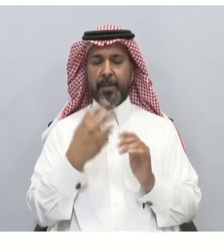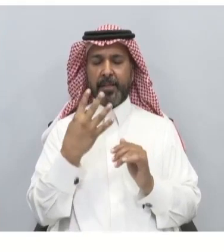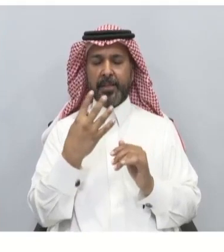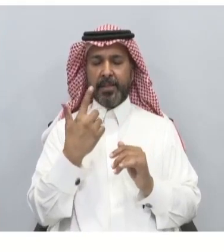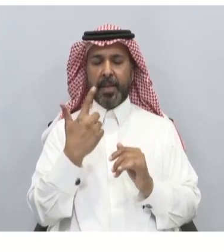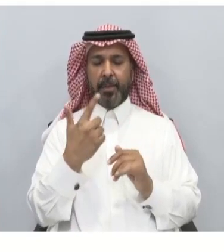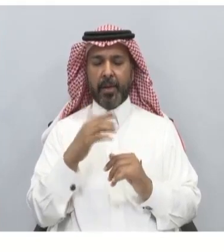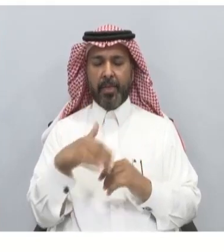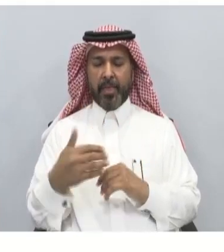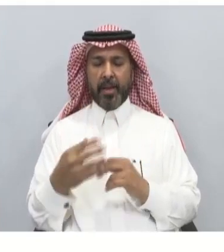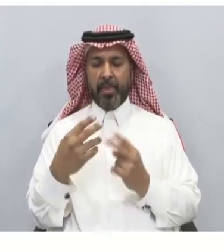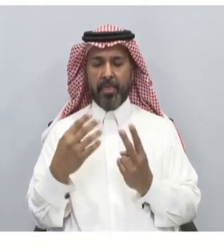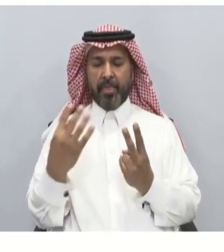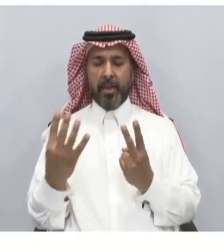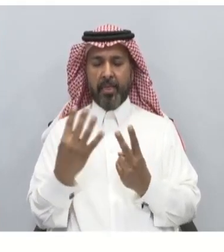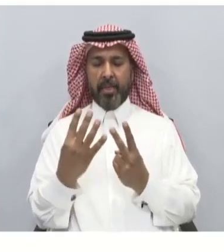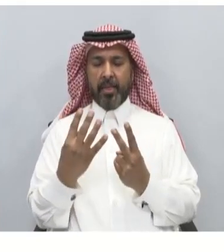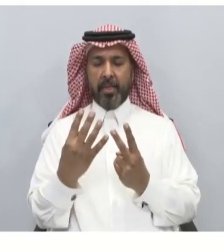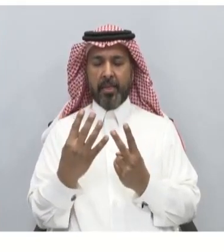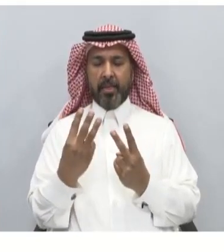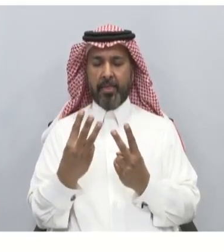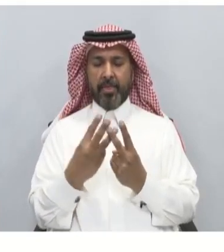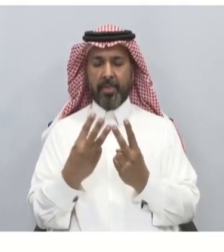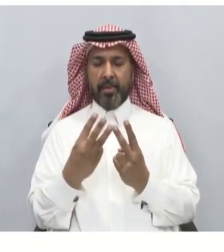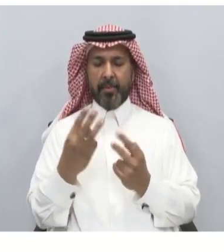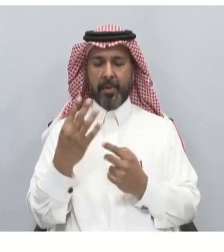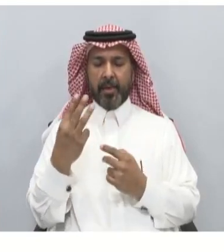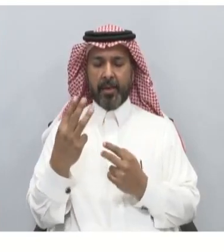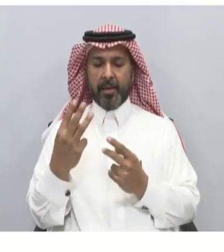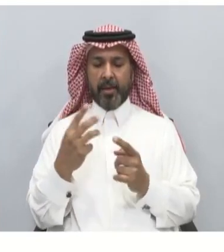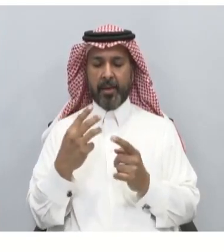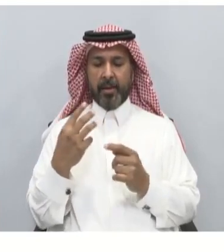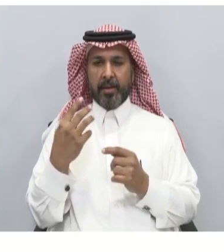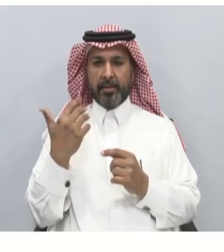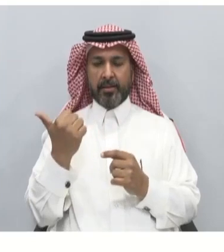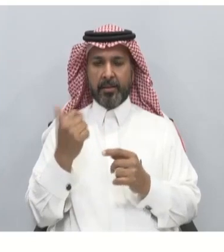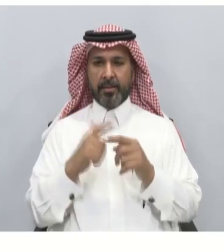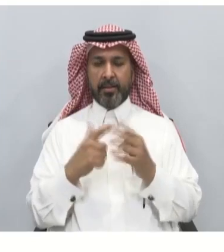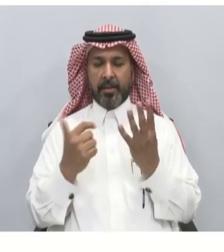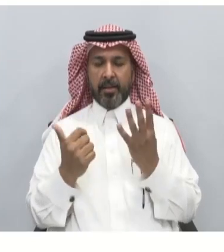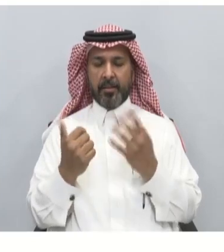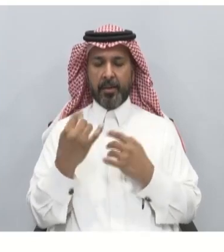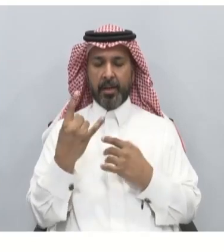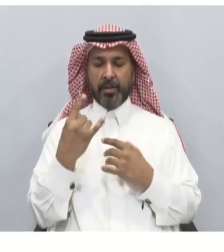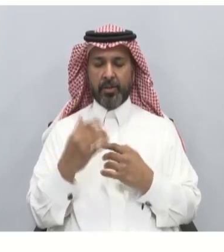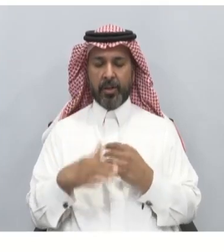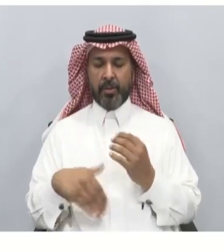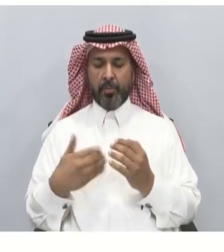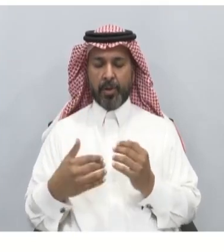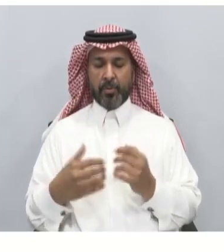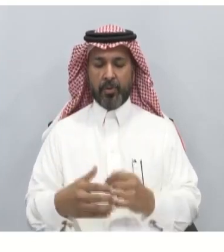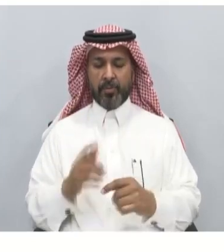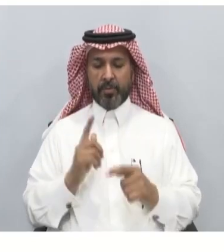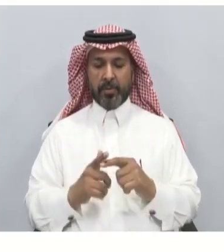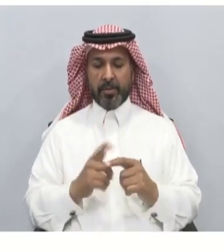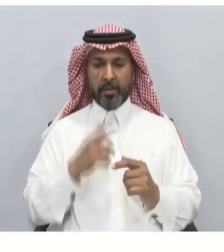7، الحد الثاني 3 في 2 زائد 4 اللي هي 10، الحد الثالث 3 في 3 زائد